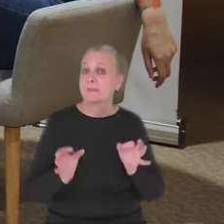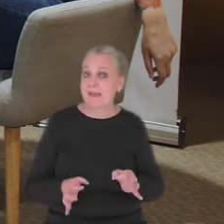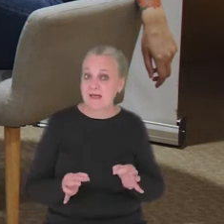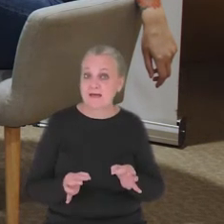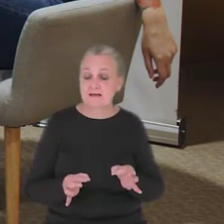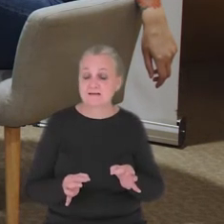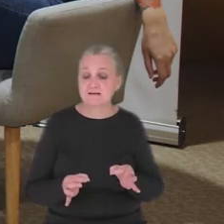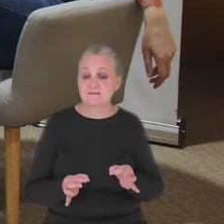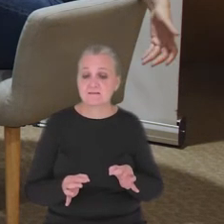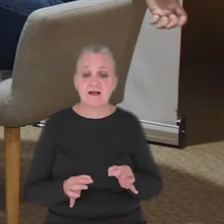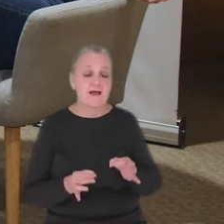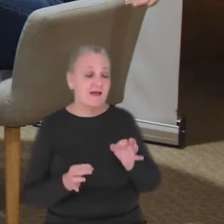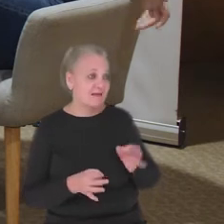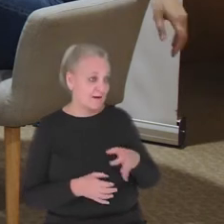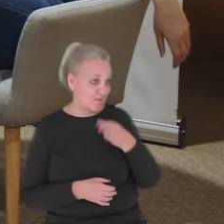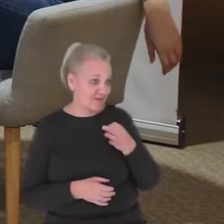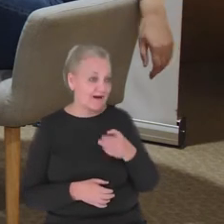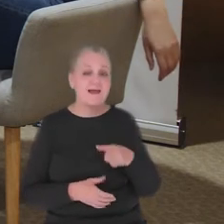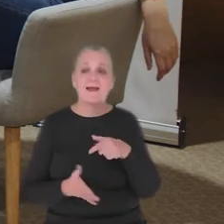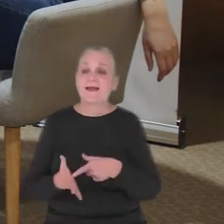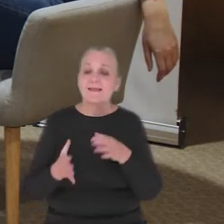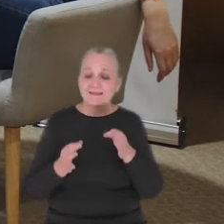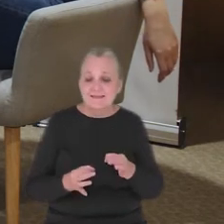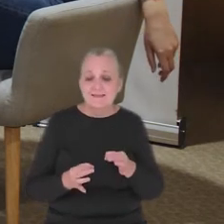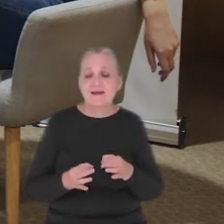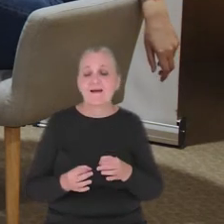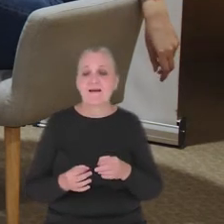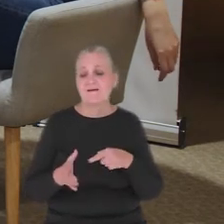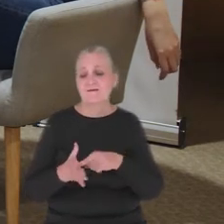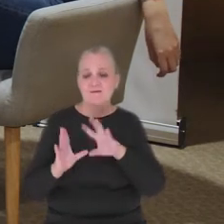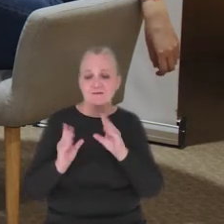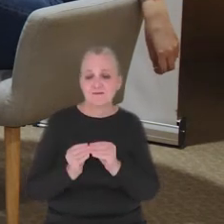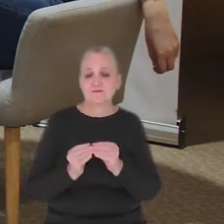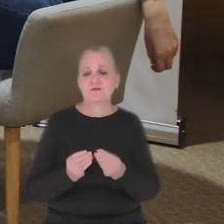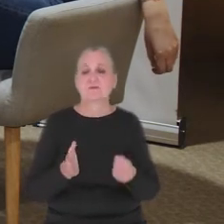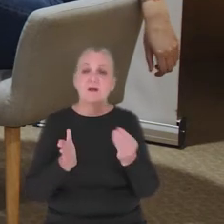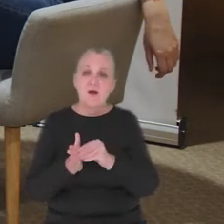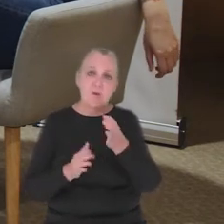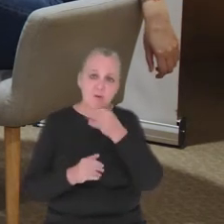to właśnie... To jest korekta. Tak, no, ale w warchlakach też jest korekta, no bo w szóstych dołączyła Iza.